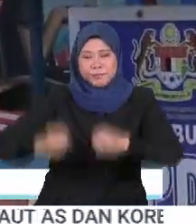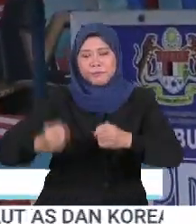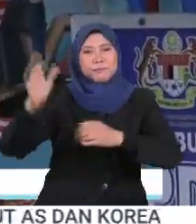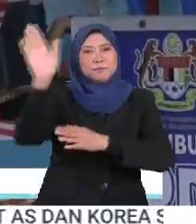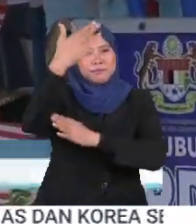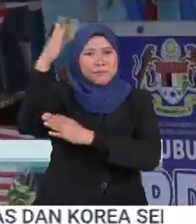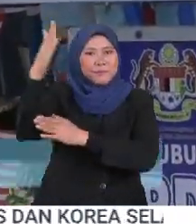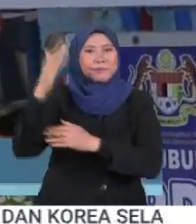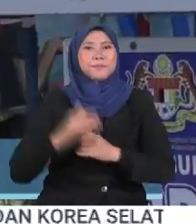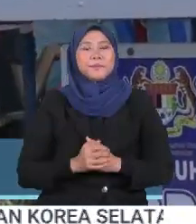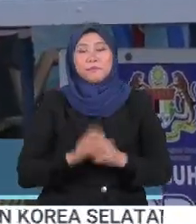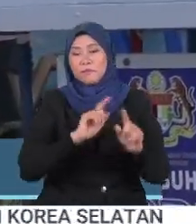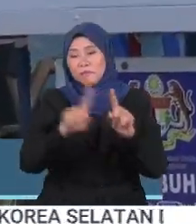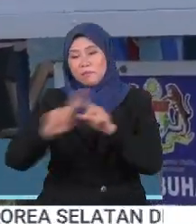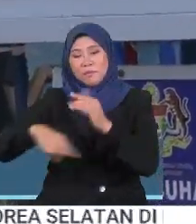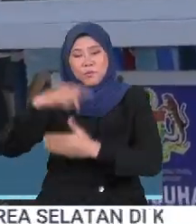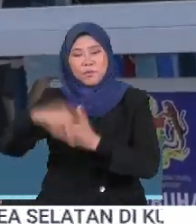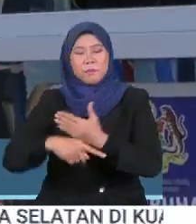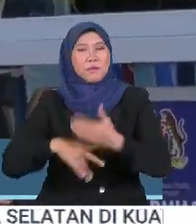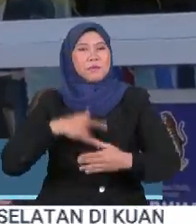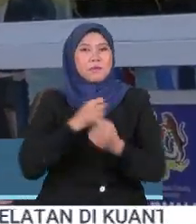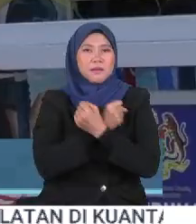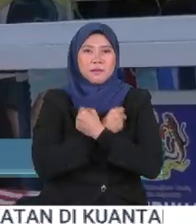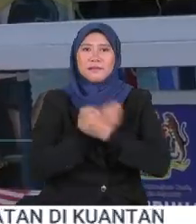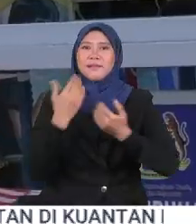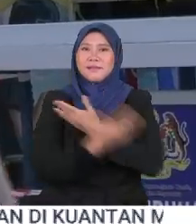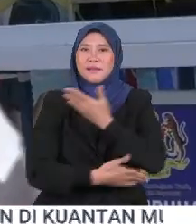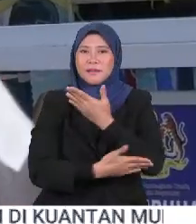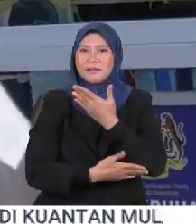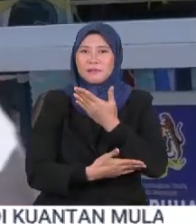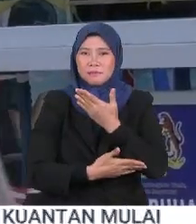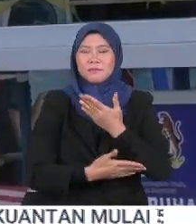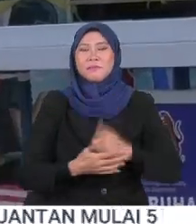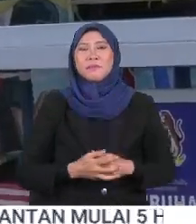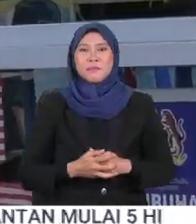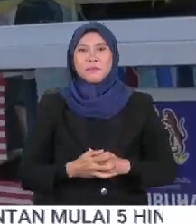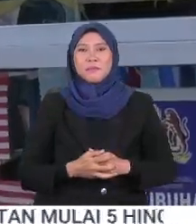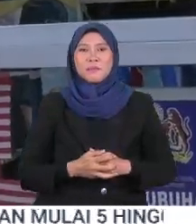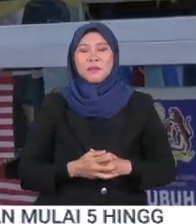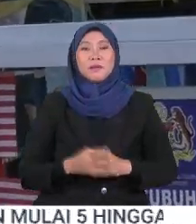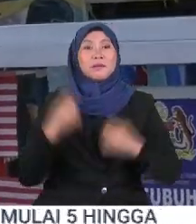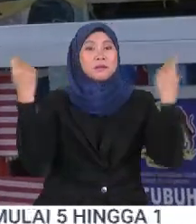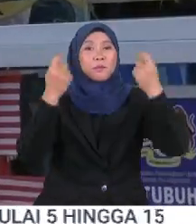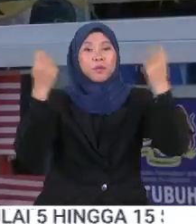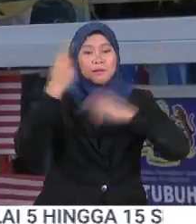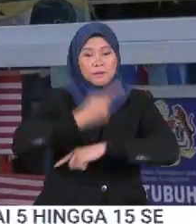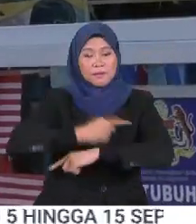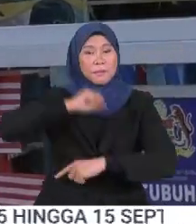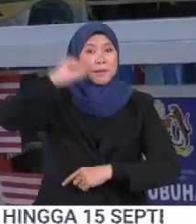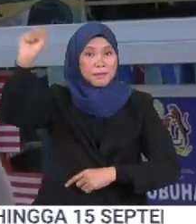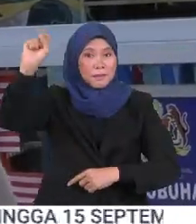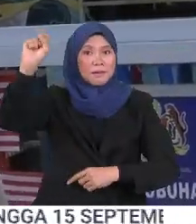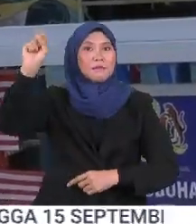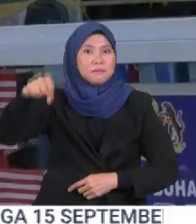Pelbagai inisiatif telah dizahirkan untuk menunjukkan rasa cinta kepada negara dan juga tanah air. Khusus sempena sambutan Hari Kebangsaan.